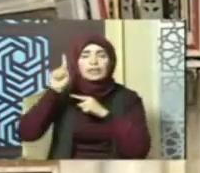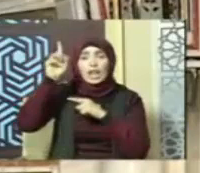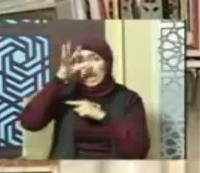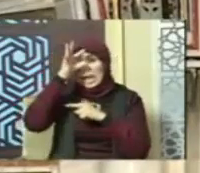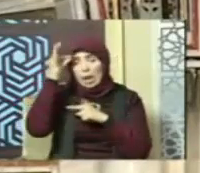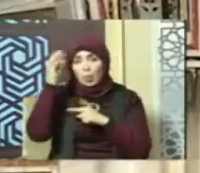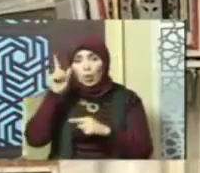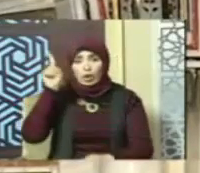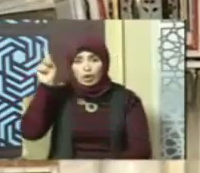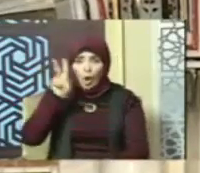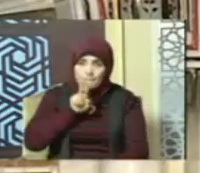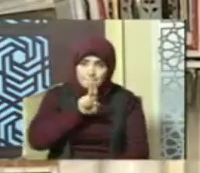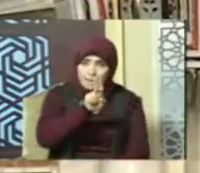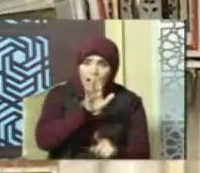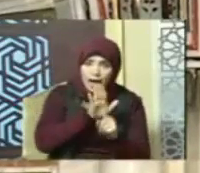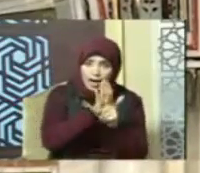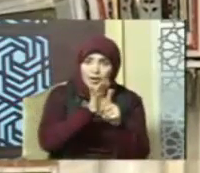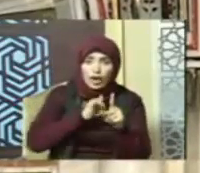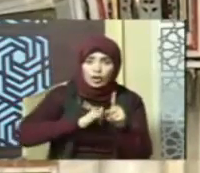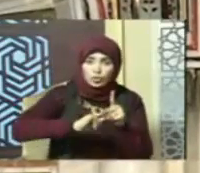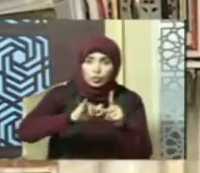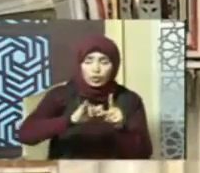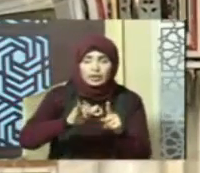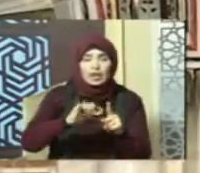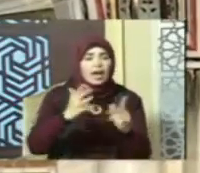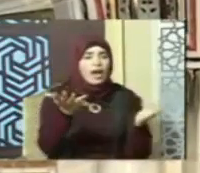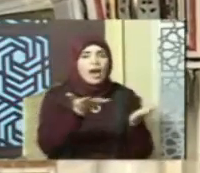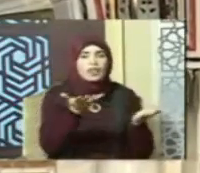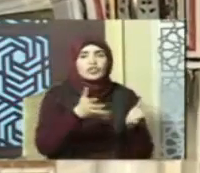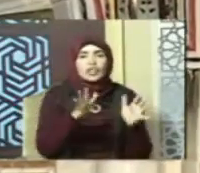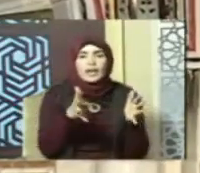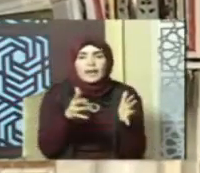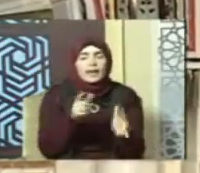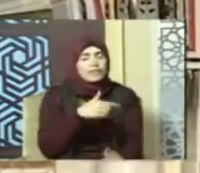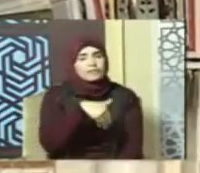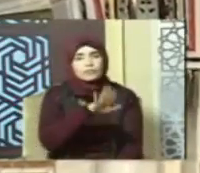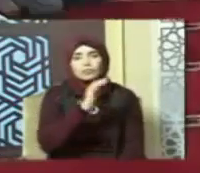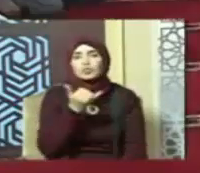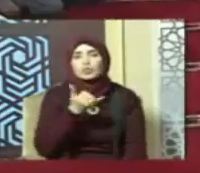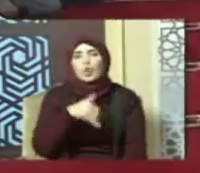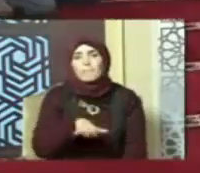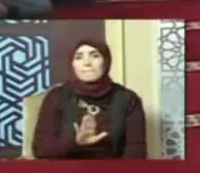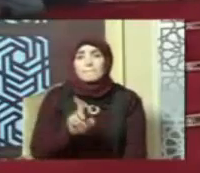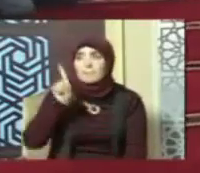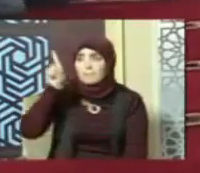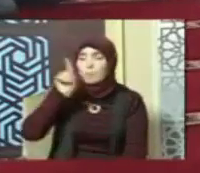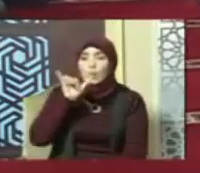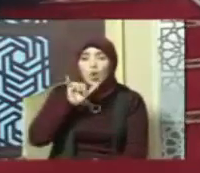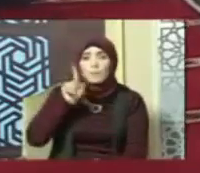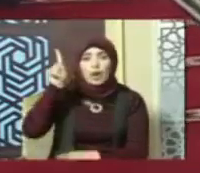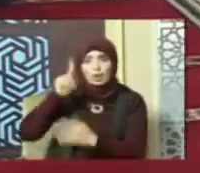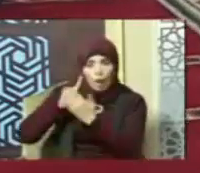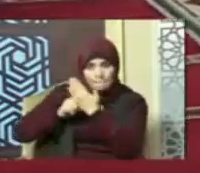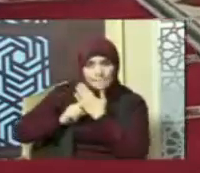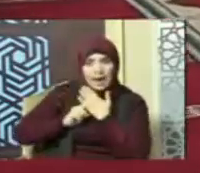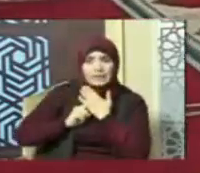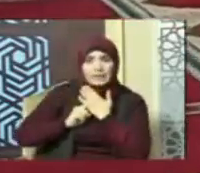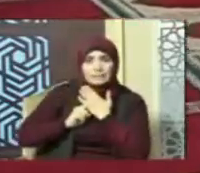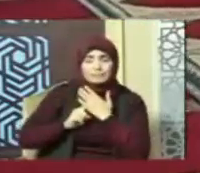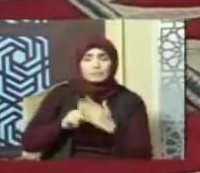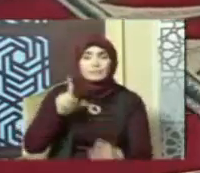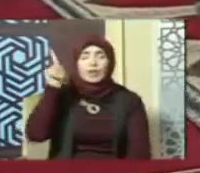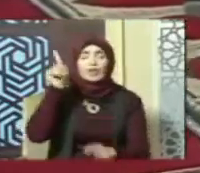معك فلا عليك بعد ذلك بمن عليك ومن معك. أليس الله